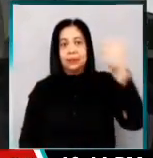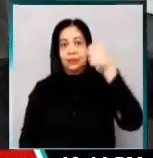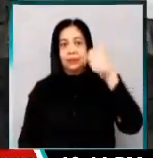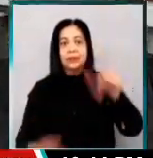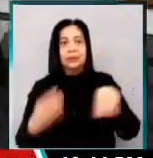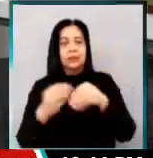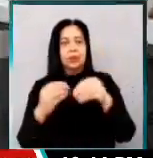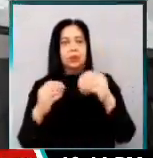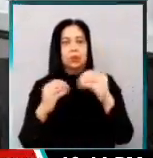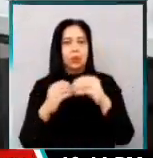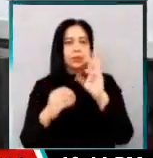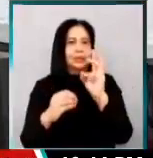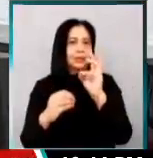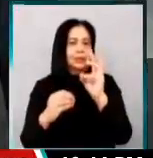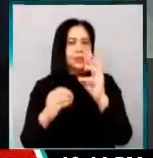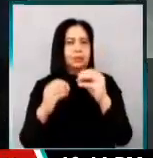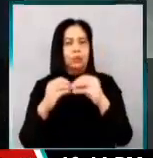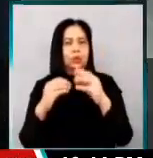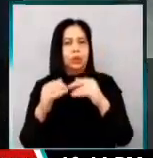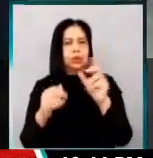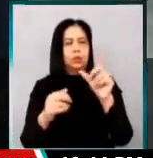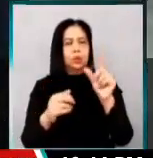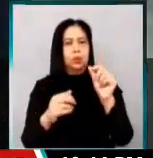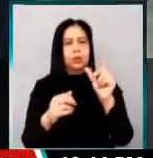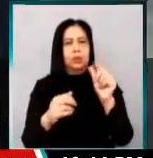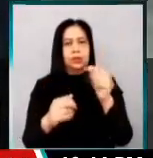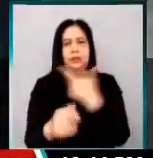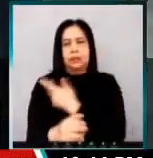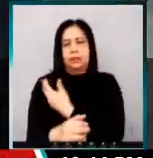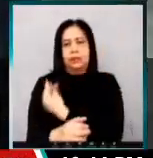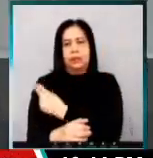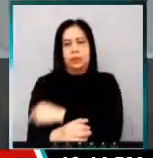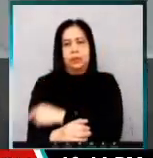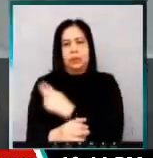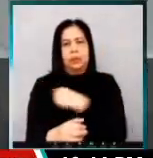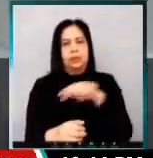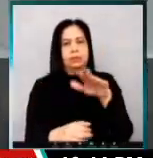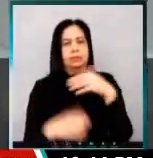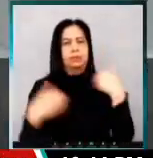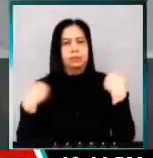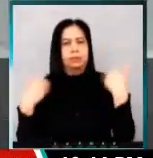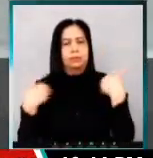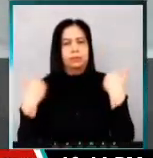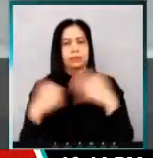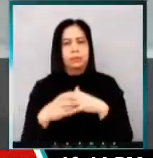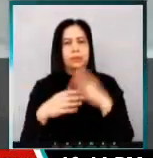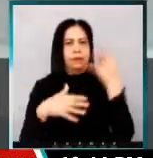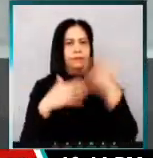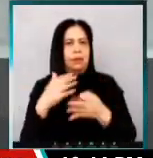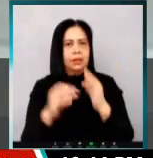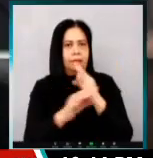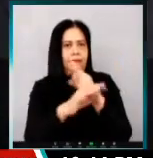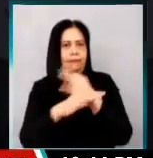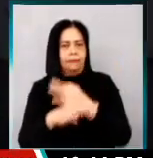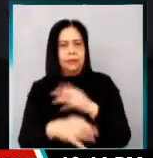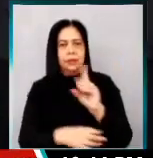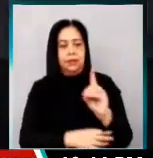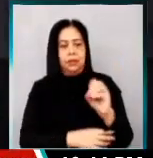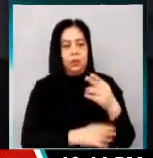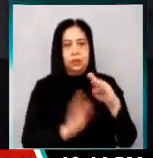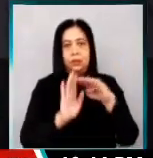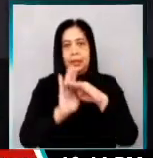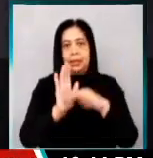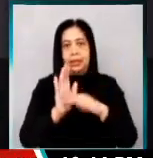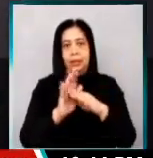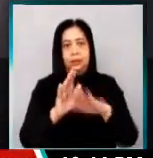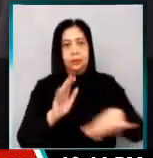6 na po ang mahigit 20 ospital na nagbabakuna ngayon sa mga kabataan. Isinasapinal pa raw ng Department of Health ang guidelines sa nationwide